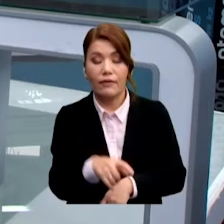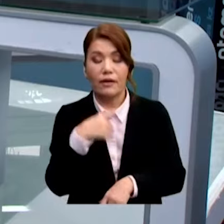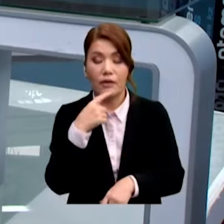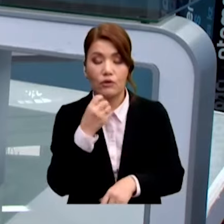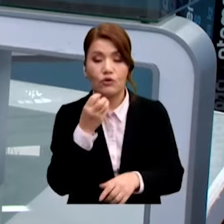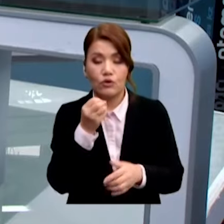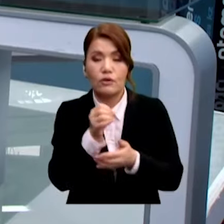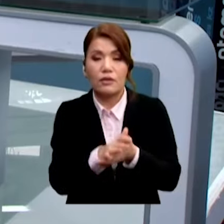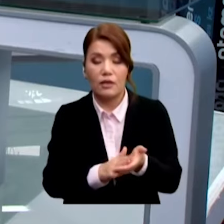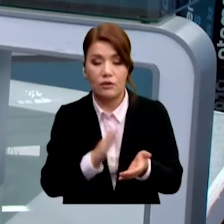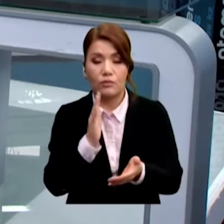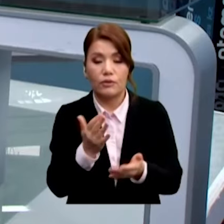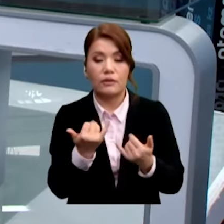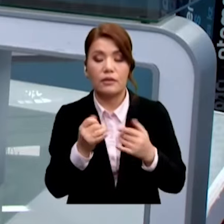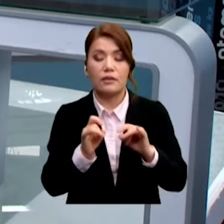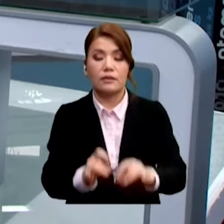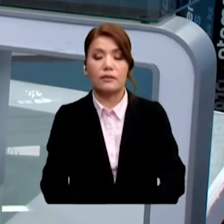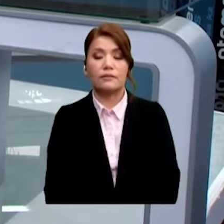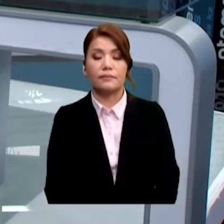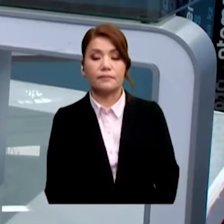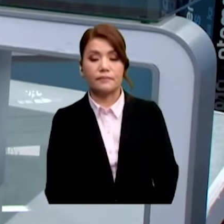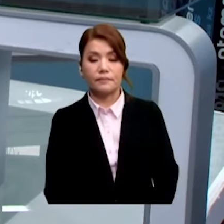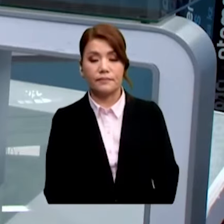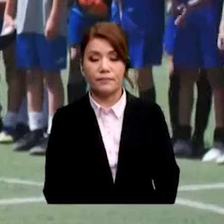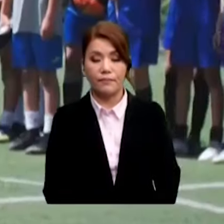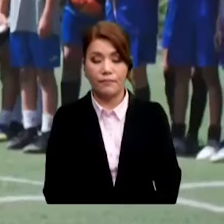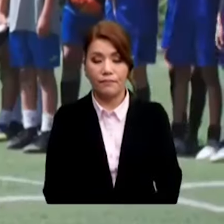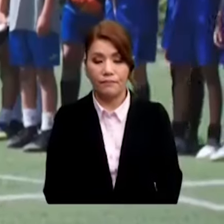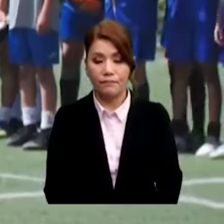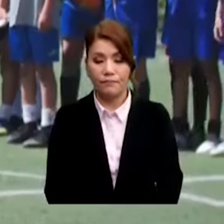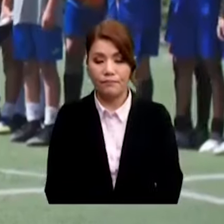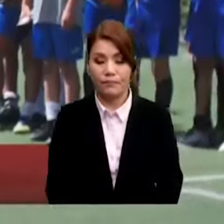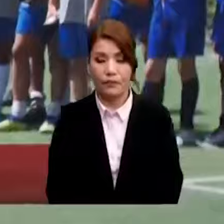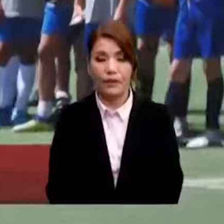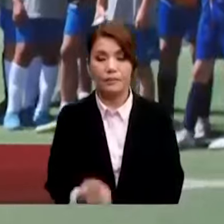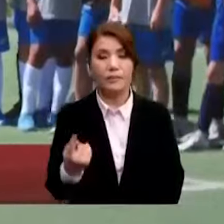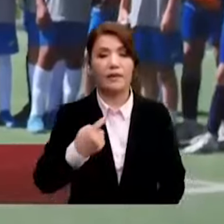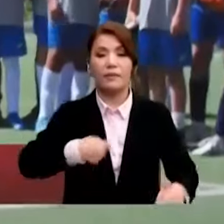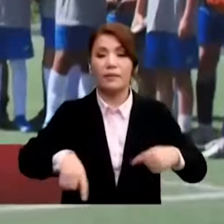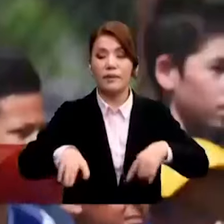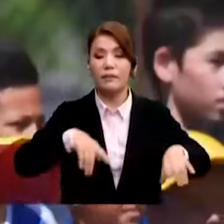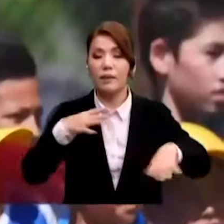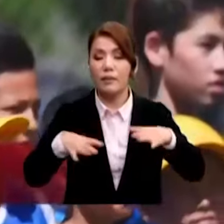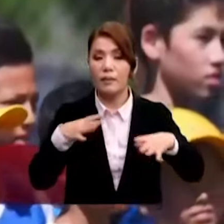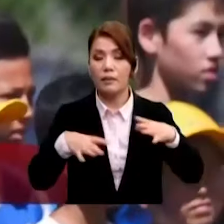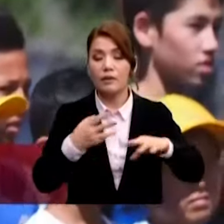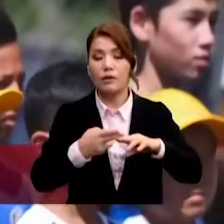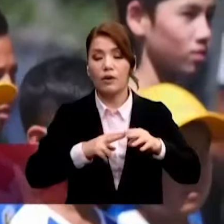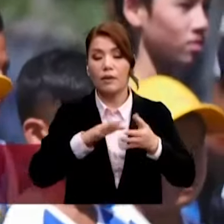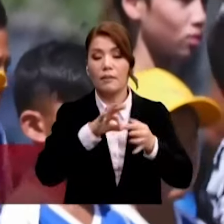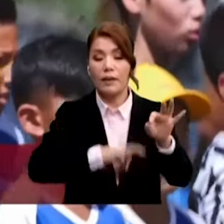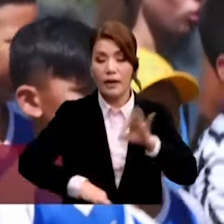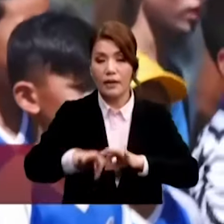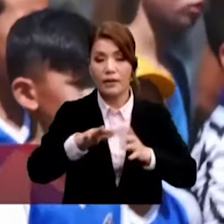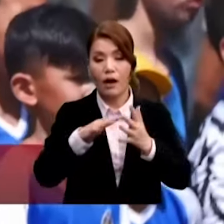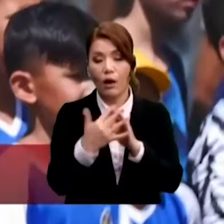проекта, это еще не предел. Тему продолжит Амина Абдрахманова. На первые футбольные тренировки в рамках